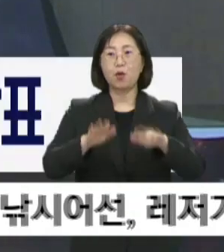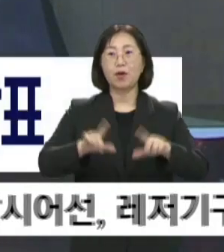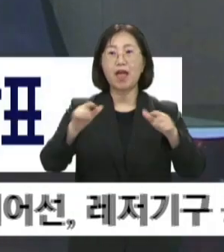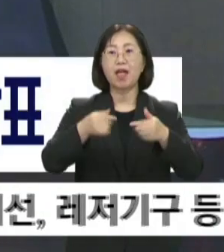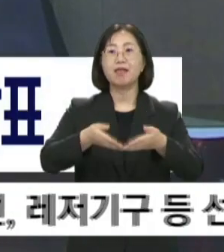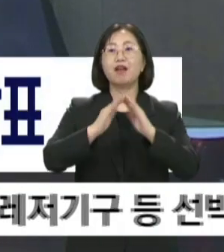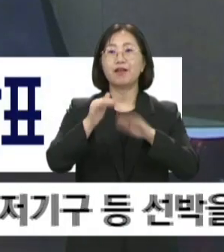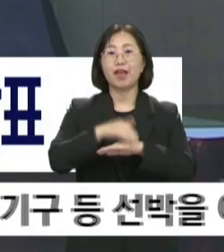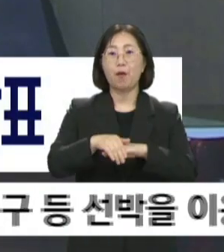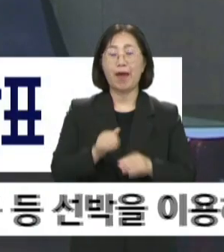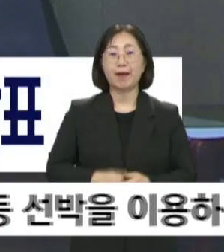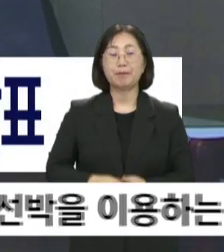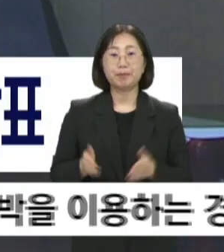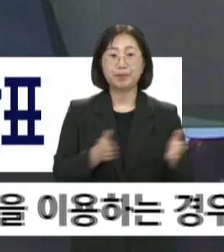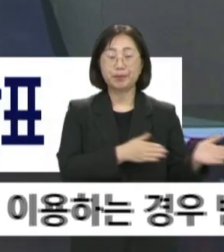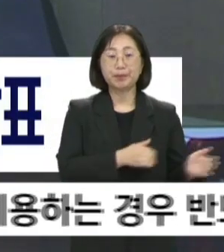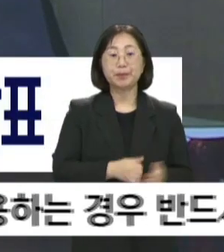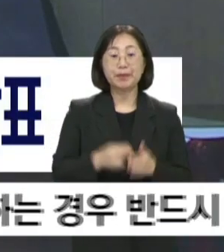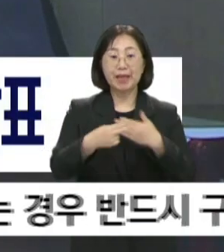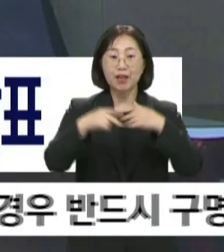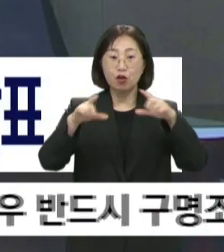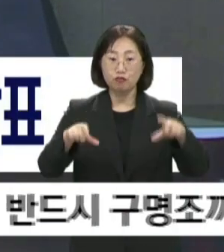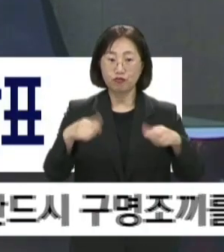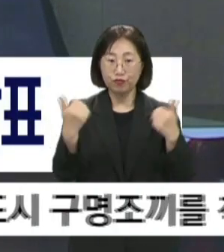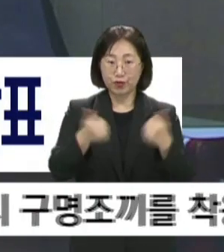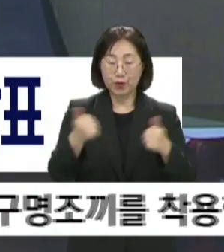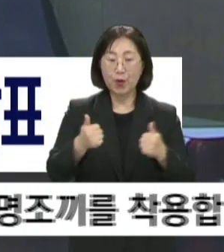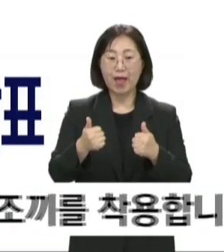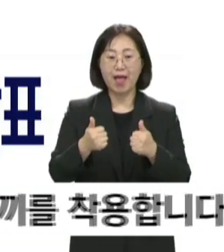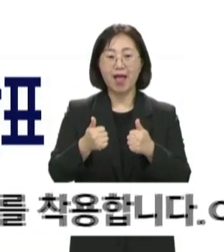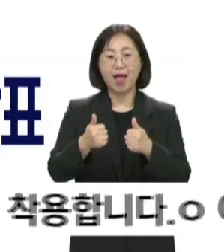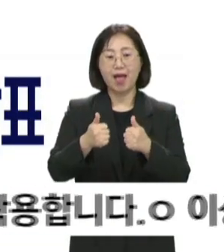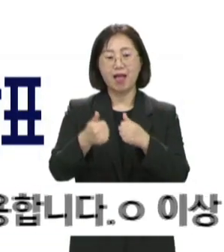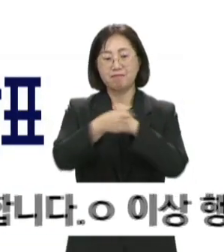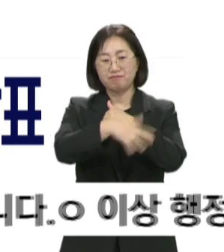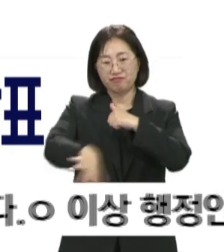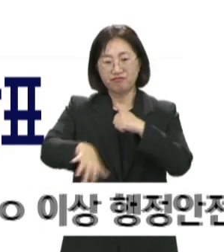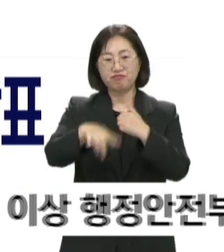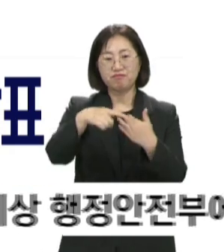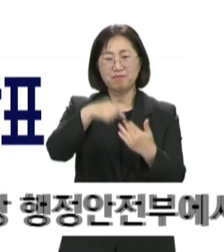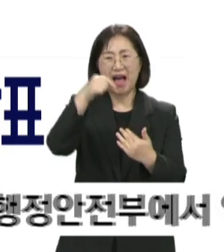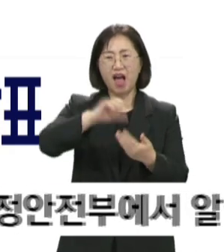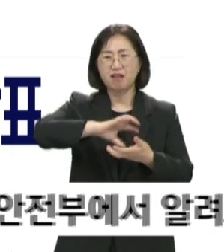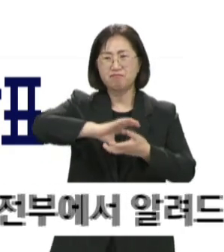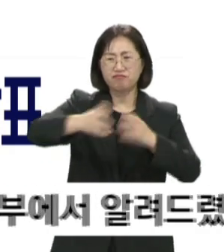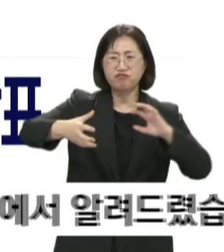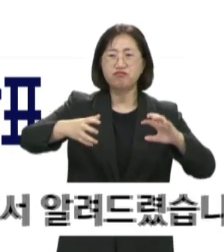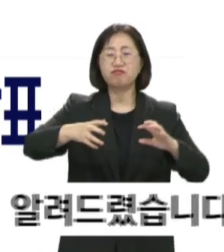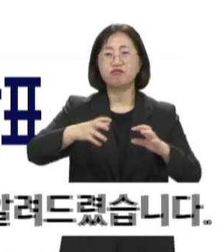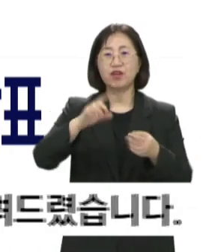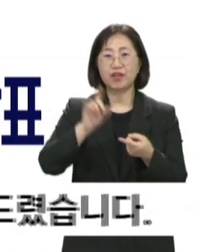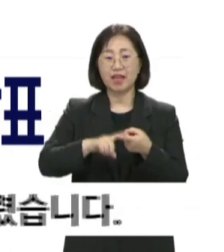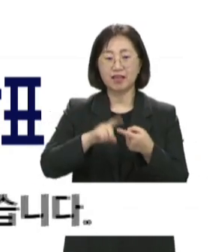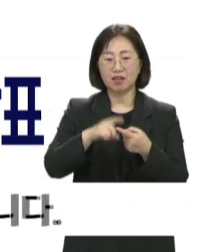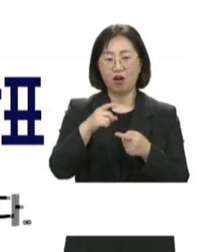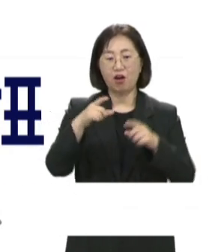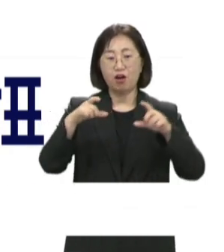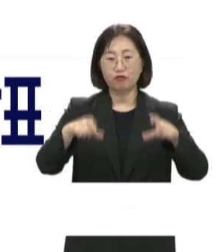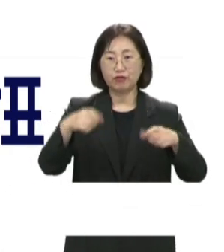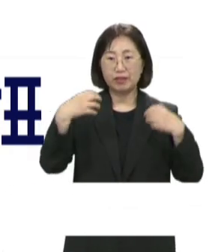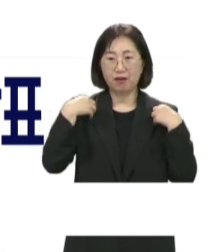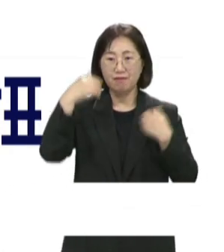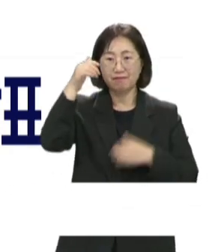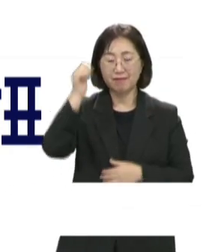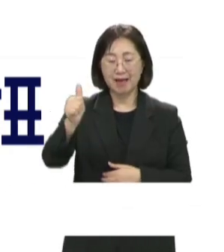대전 대덕구 의회 구대 후반기 원구성 파행과 관련해 최충규 대덕 구청장이 호소문을 발표하고 의회운영